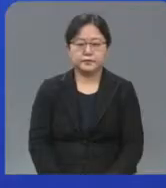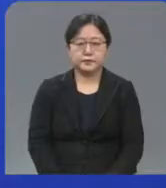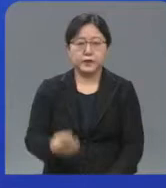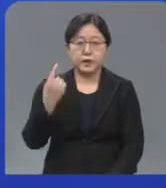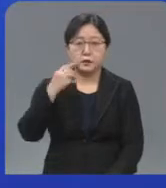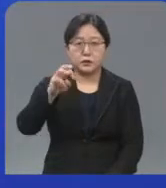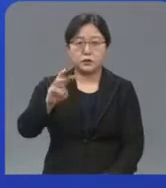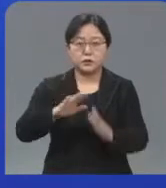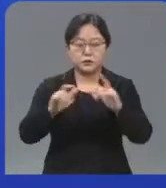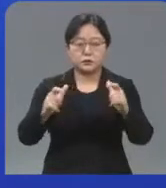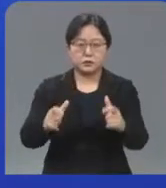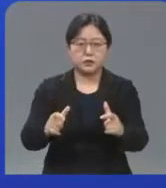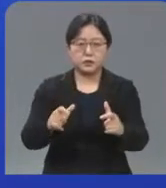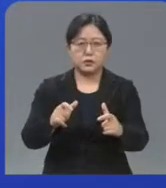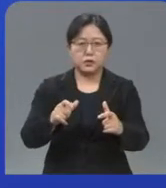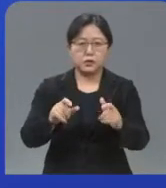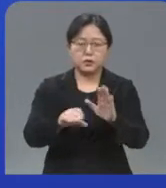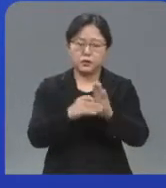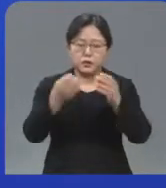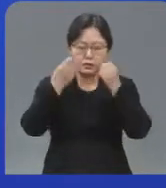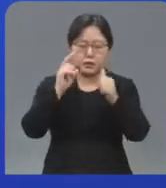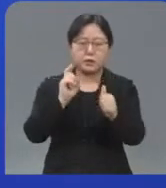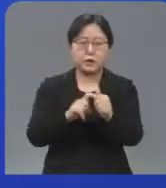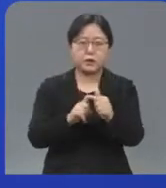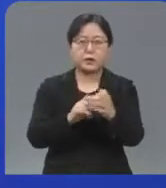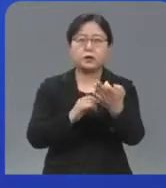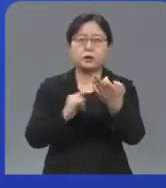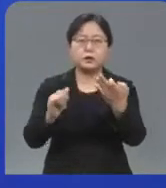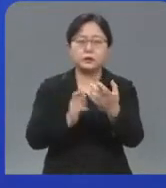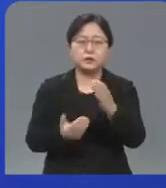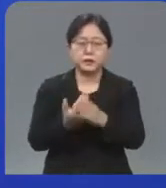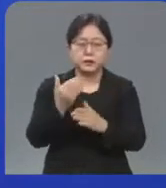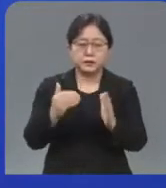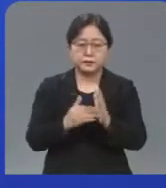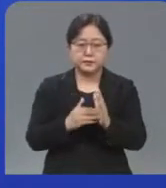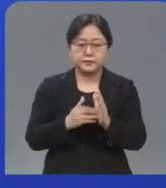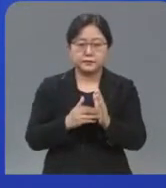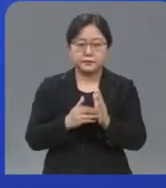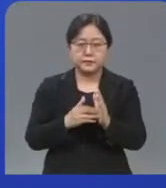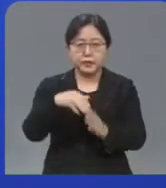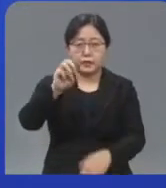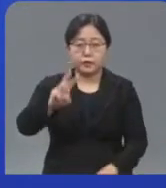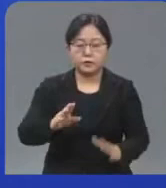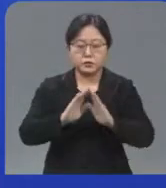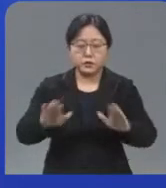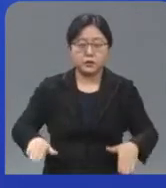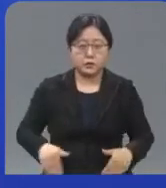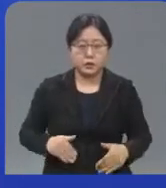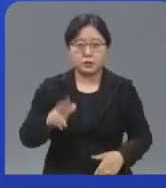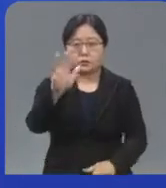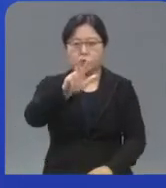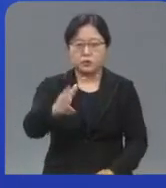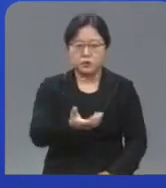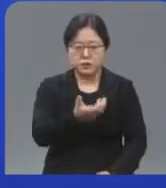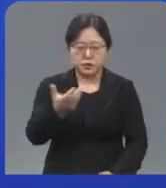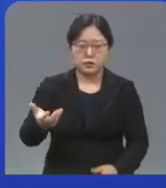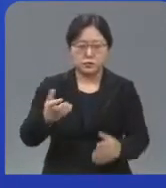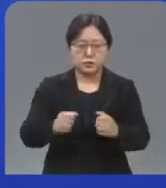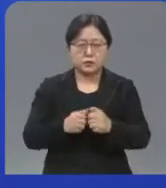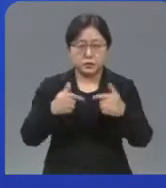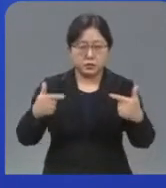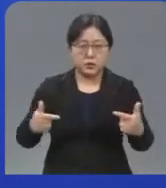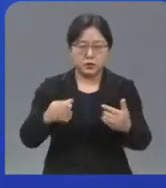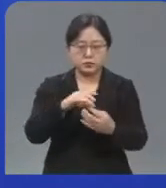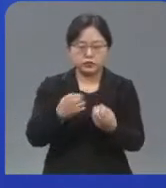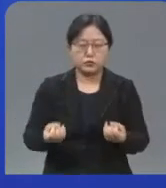어제 광주와 전남 지역에서는 코로나19 신규 확진자가 14명 추가됐습니다. 광주와 전남은 전국적인 이동량이 늘어나는